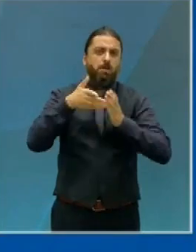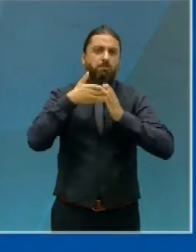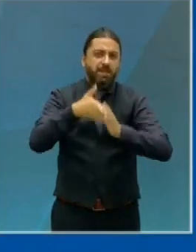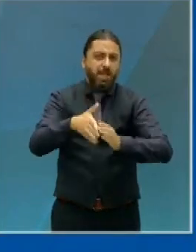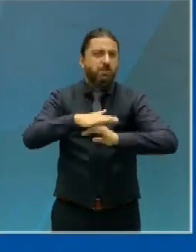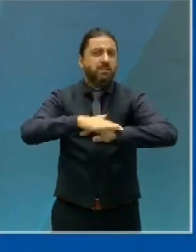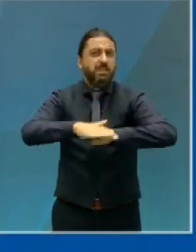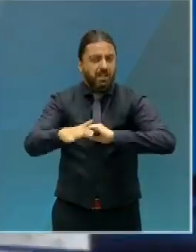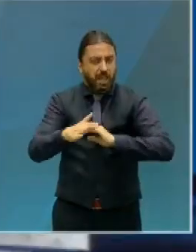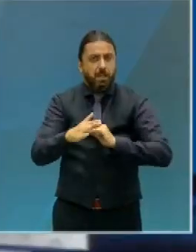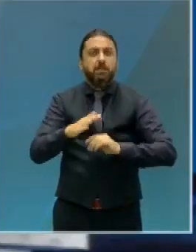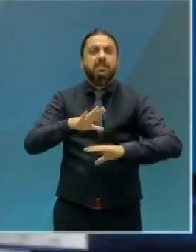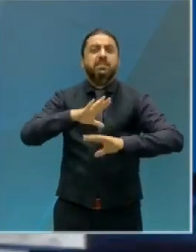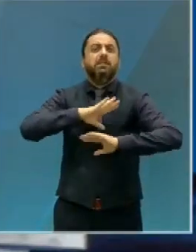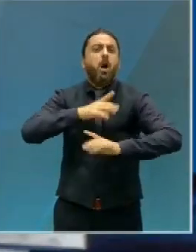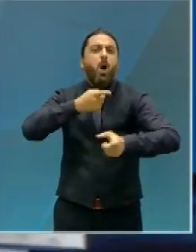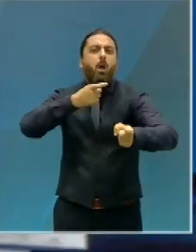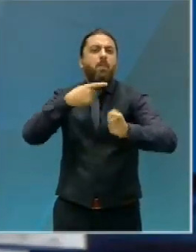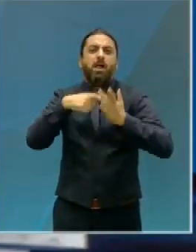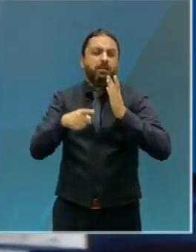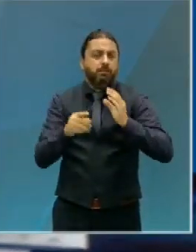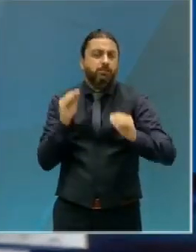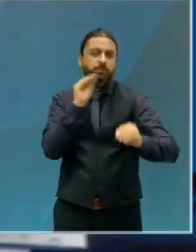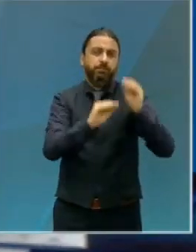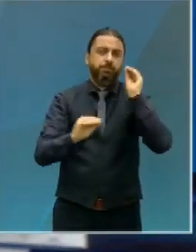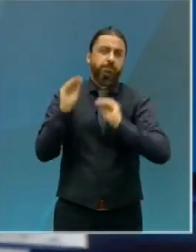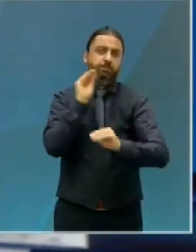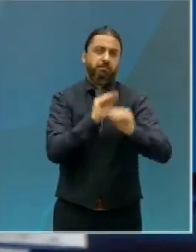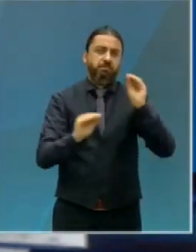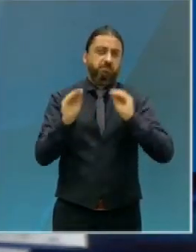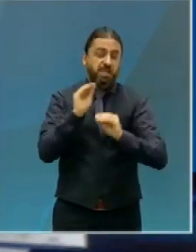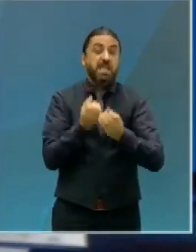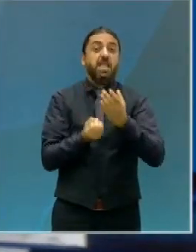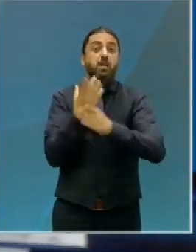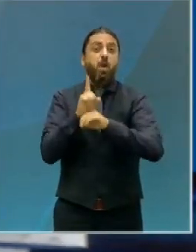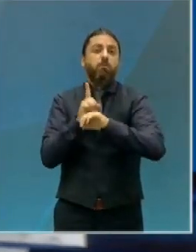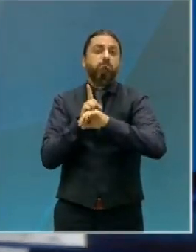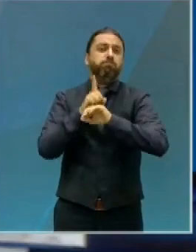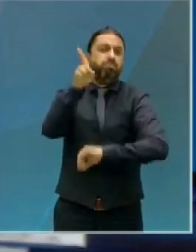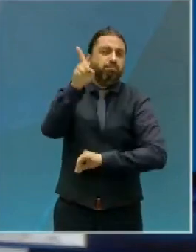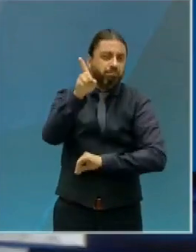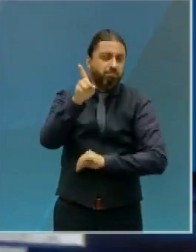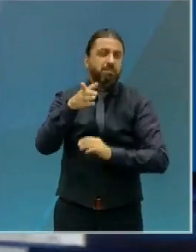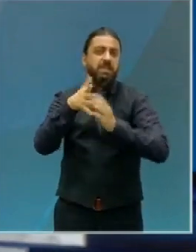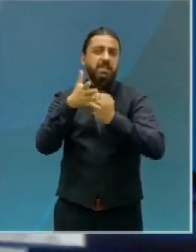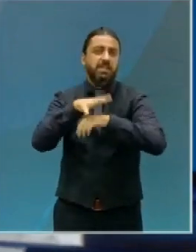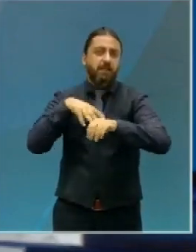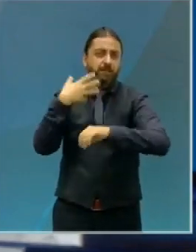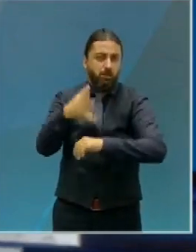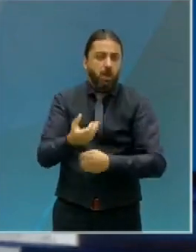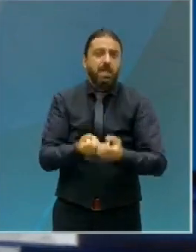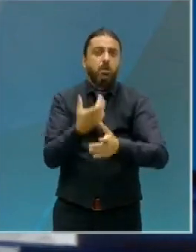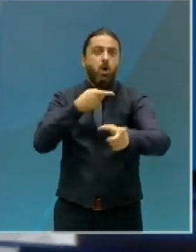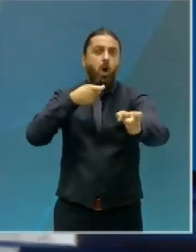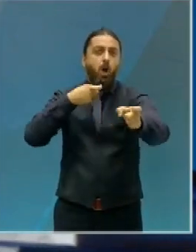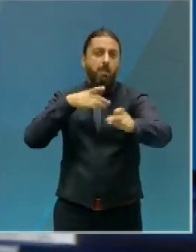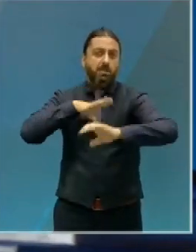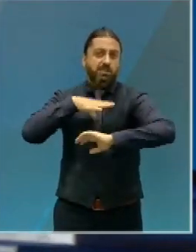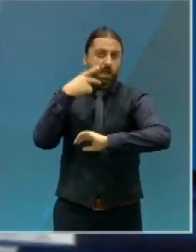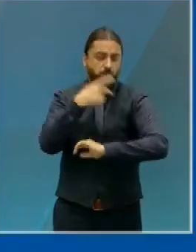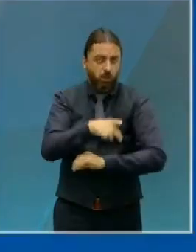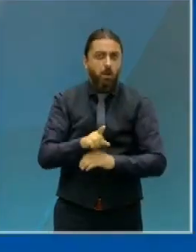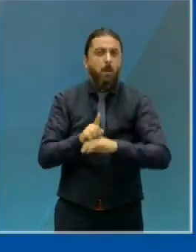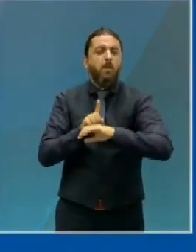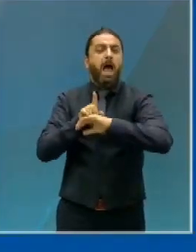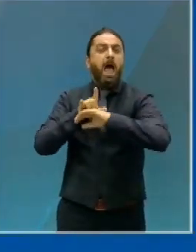Αμέσως εξασφαλίζονται νέα αντιαρματικά όπλα για το στρατό, νέες τορπίλες βαρέως τύπου για το πολεμικό ναυτικό, νέοι κατευθυνόμενοι πύραυλοι